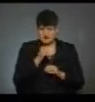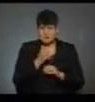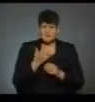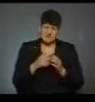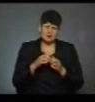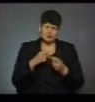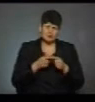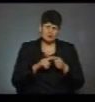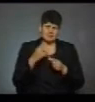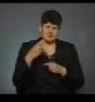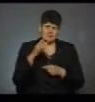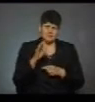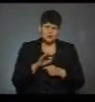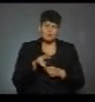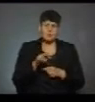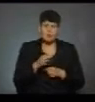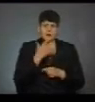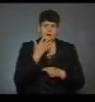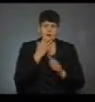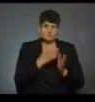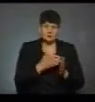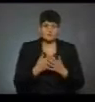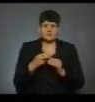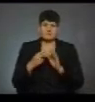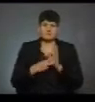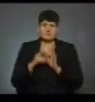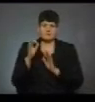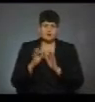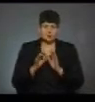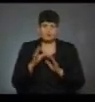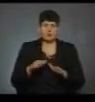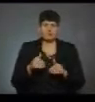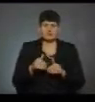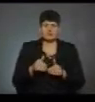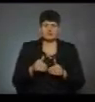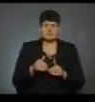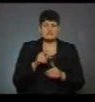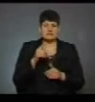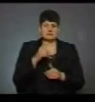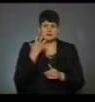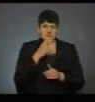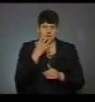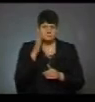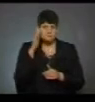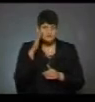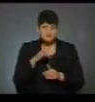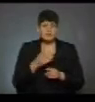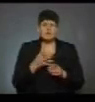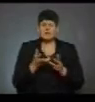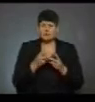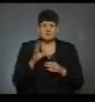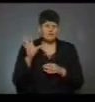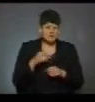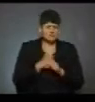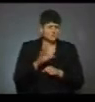середньому це виходить 20% по теплопостачанню і близько 17% по подачі гарячої води. Розрахунки зроблені вже по кожному